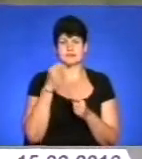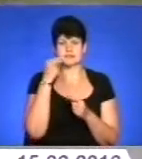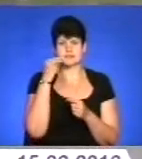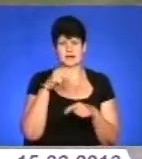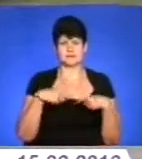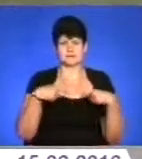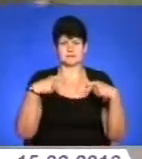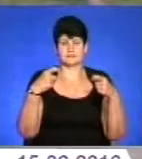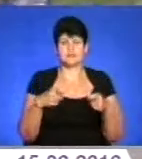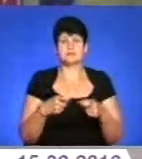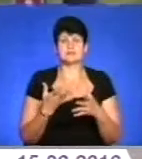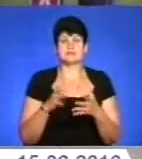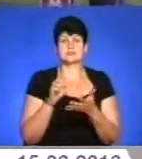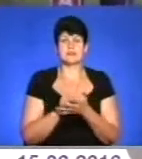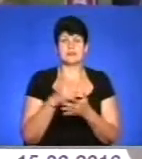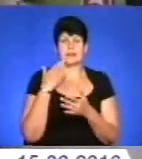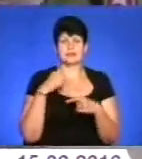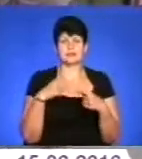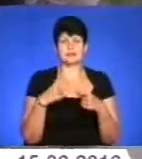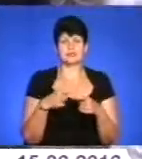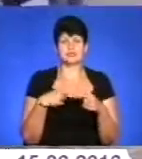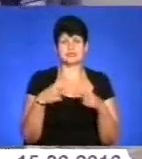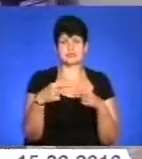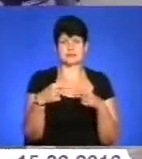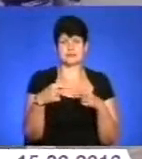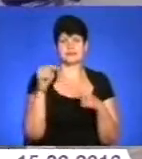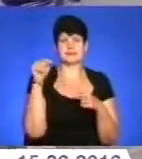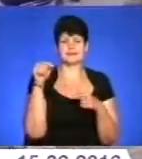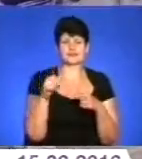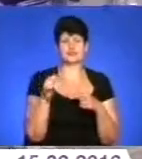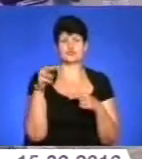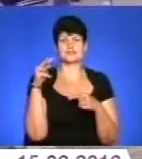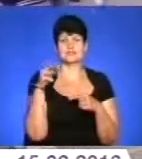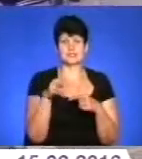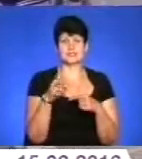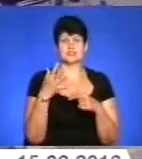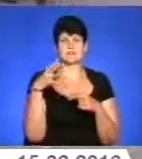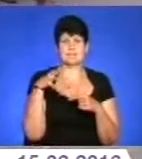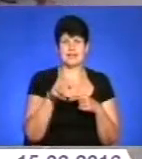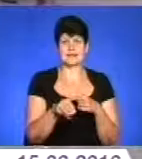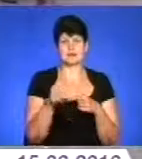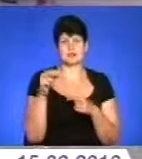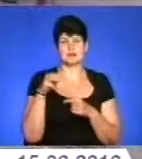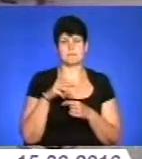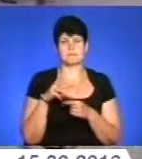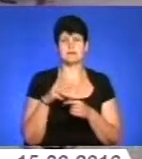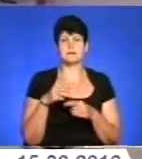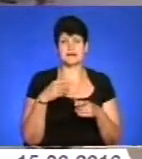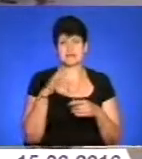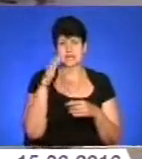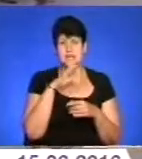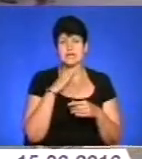бігунів. Спортсмени змагалися в легкоатлетичному кросі на дистанціях 1000, 3000 та 5000 метрів. Ми з татом